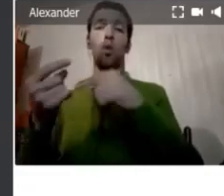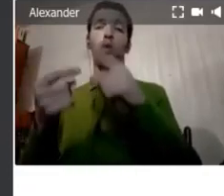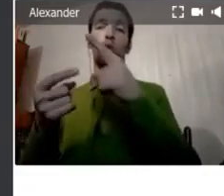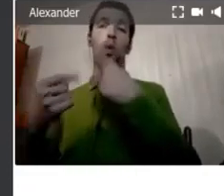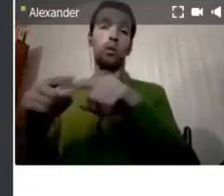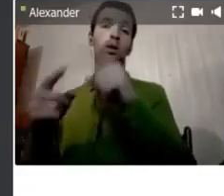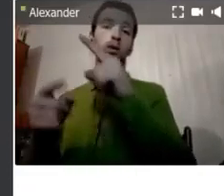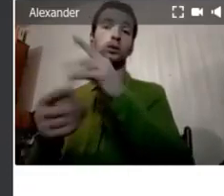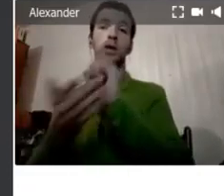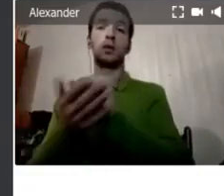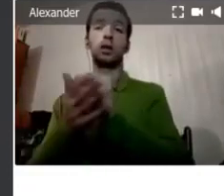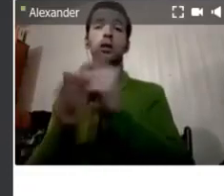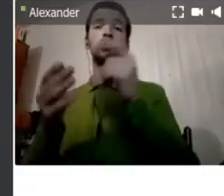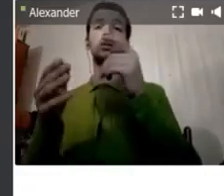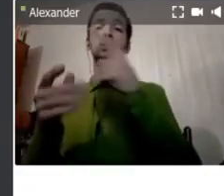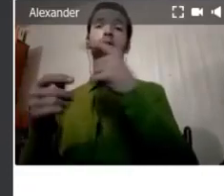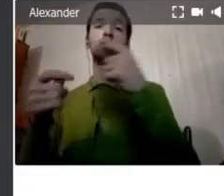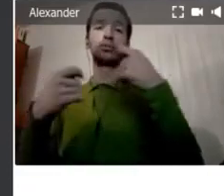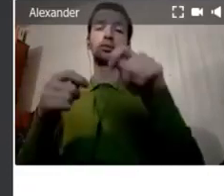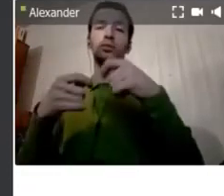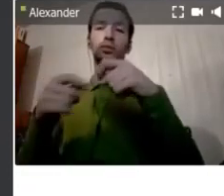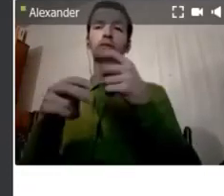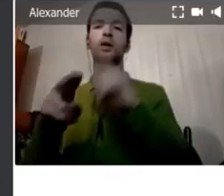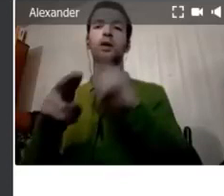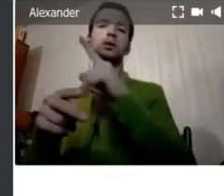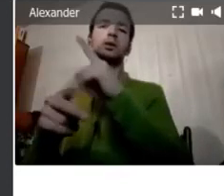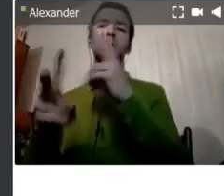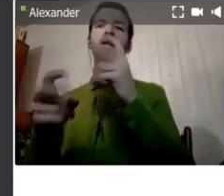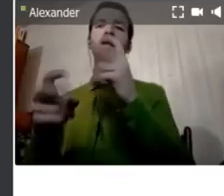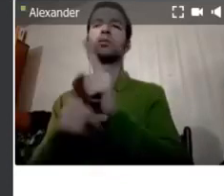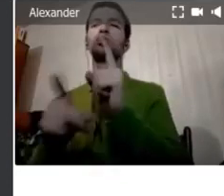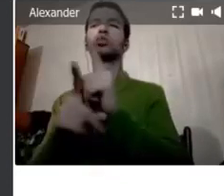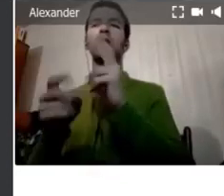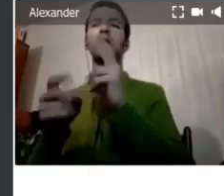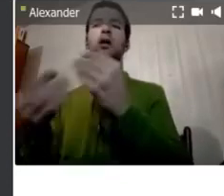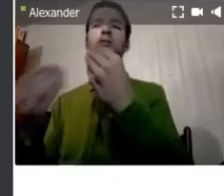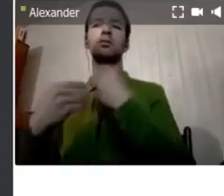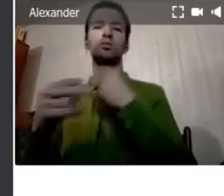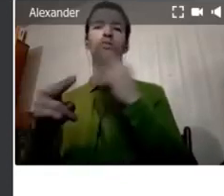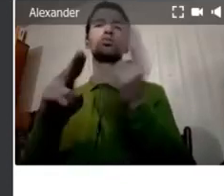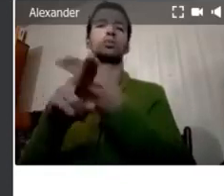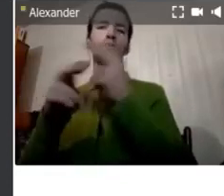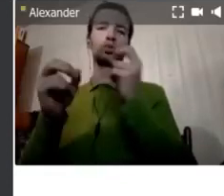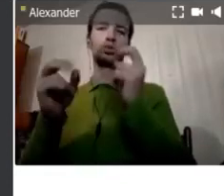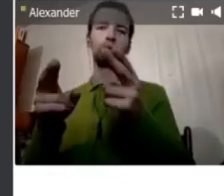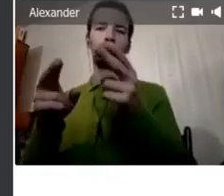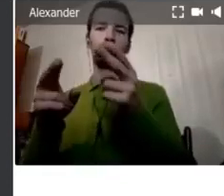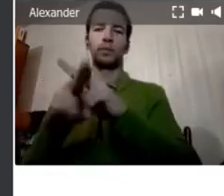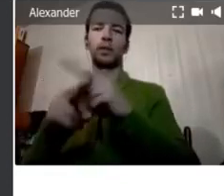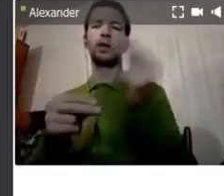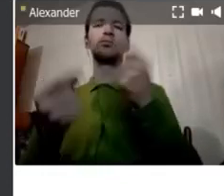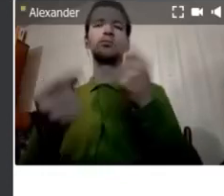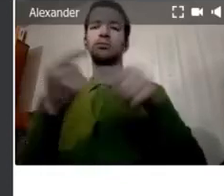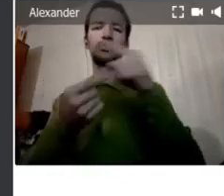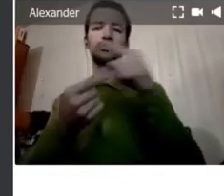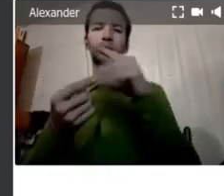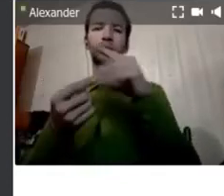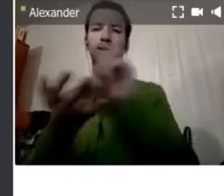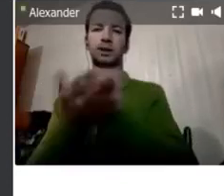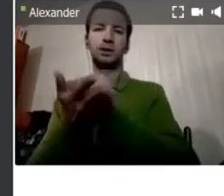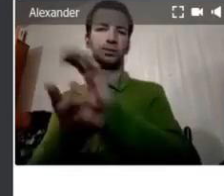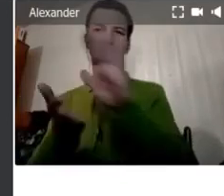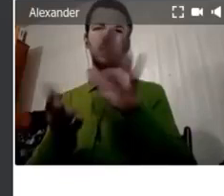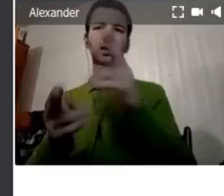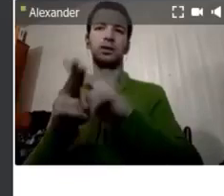торговля. Наша компания Global Interworld работает с заводом Nadir.